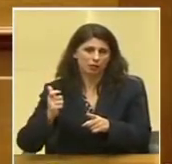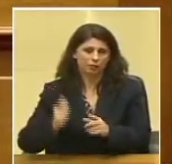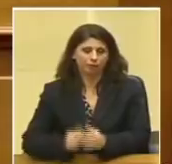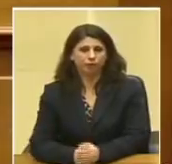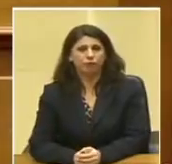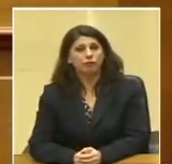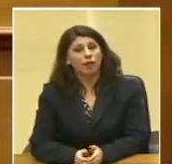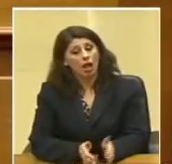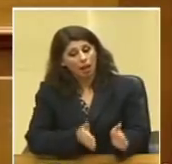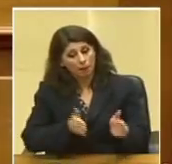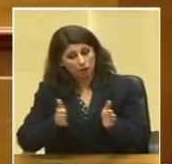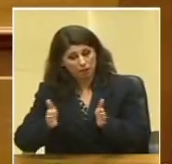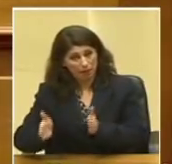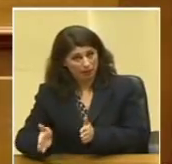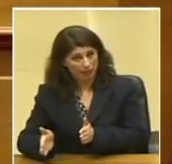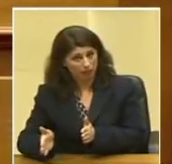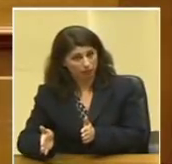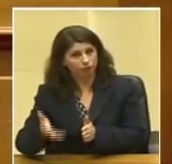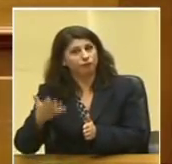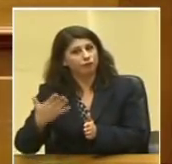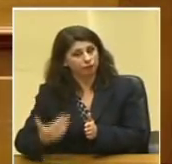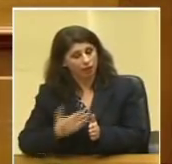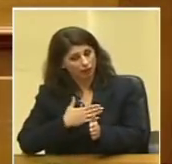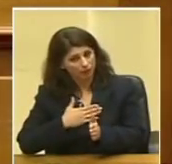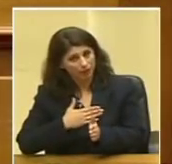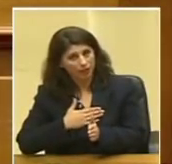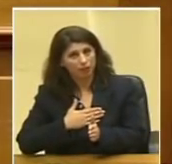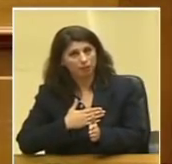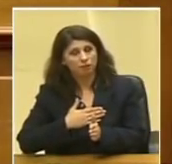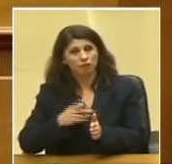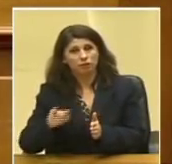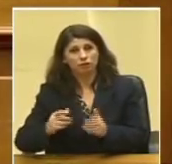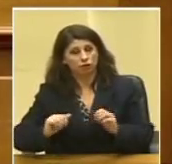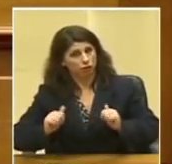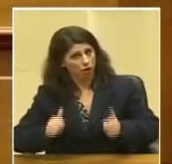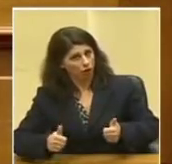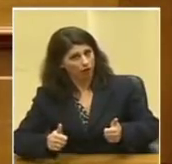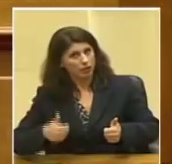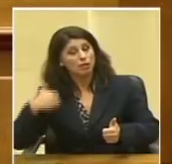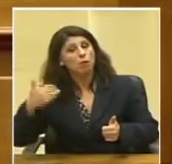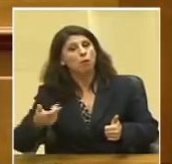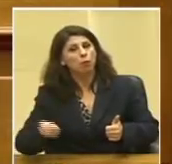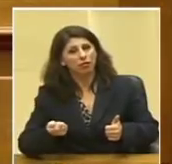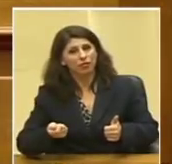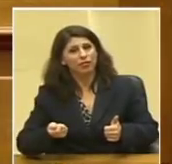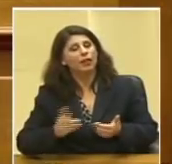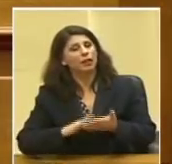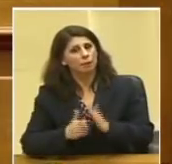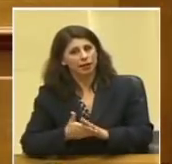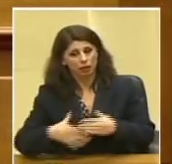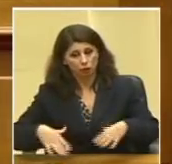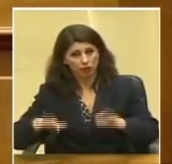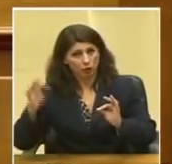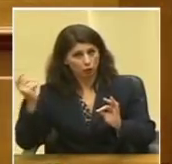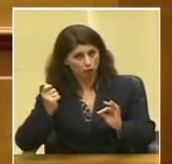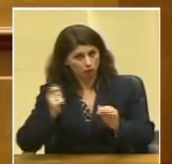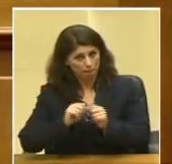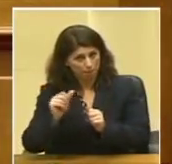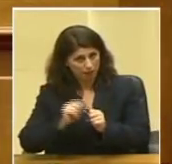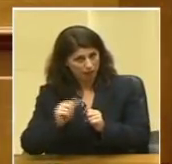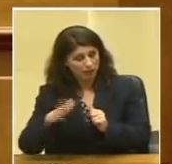μεριά, είναι η δική μας διακηρυγμένη πρόθεση που θα γίνει πράξη τους πρώτους μήνες. Έχει